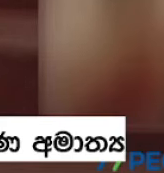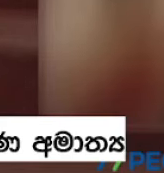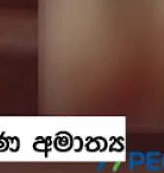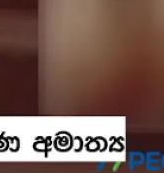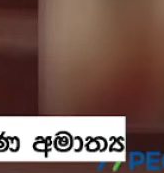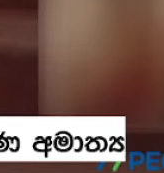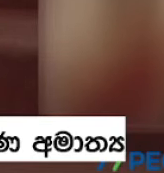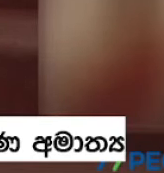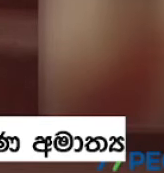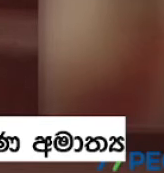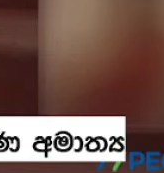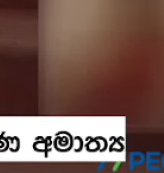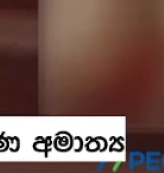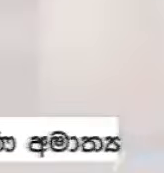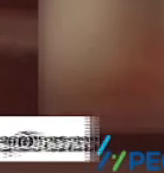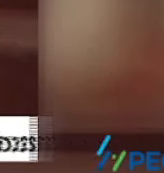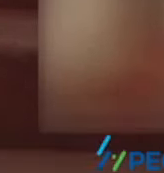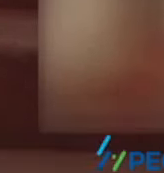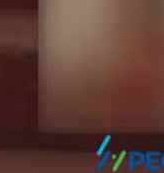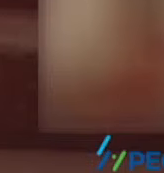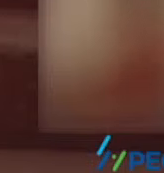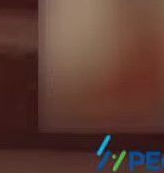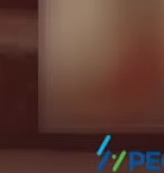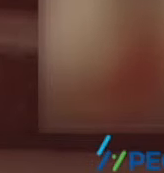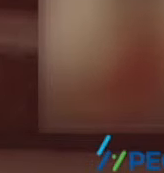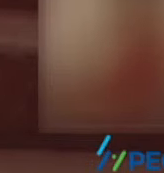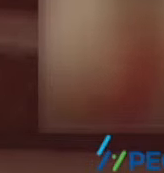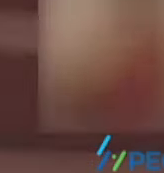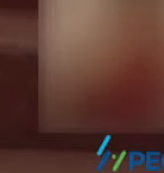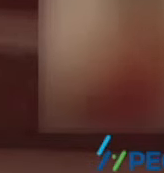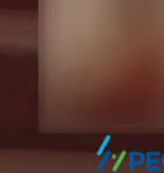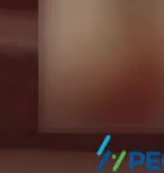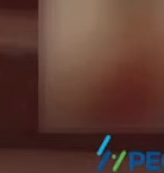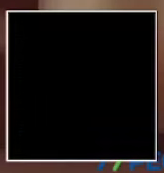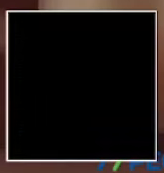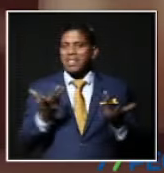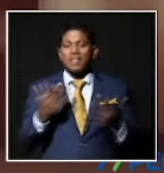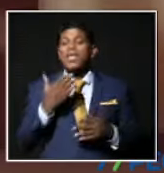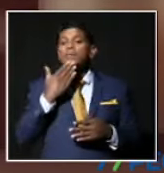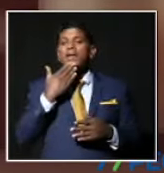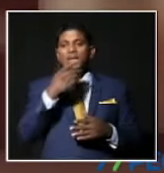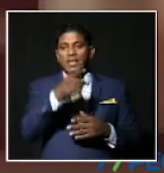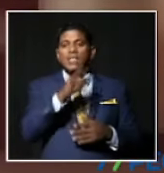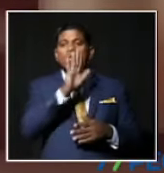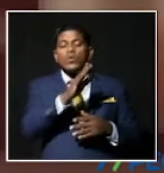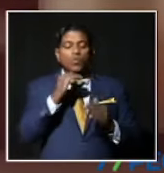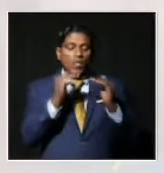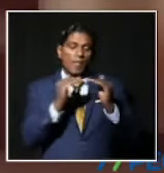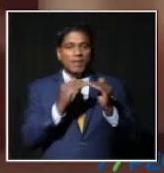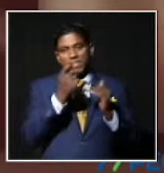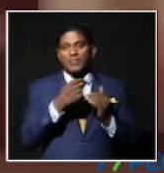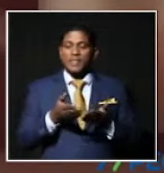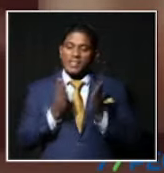එකට ජාත්‍යන්තර වශයෙන් පිළිගත්ත ඩෙෆිනිෂන් එකක් අර්ථ නිරූපණයක් නැහැ. දැන් ඇමරිකාවේ තියෙන ඒගොල්ලන්ට ගැළපෙන එකක් ඉන්දියාවේ